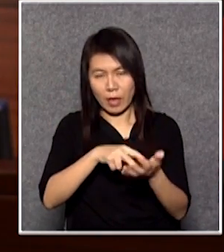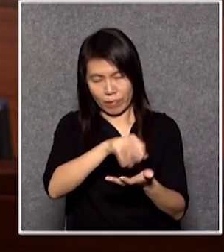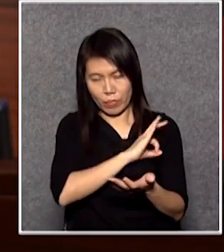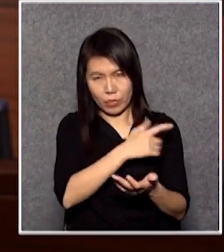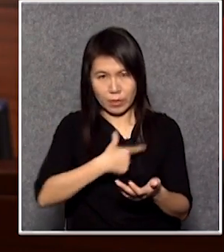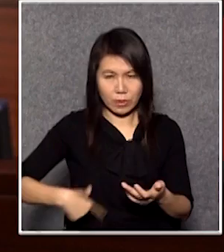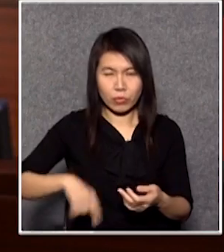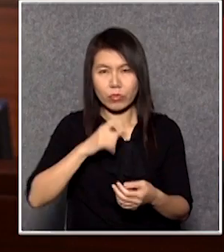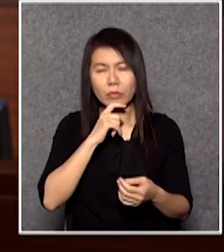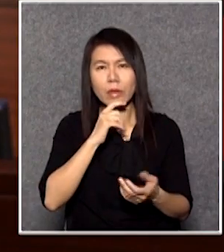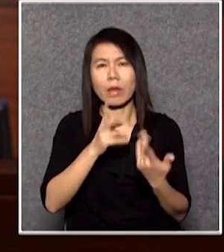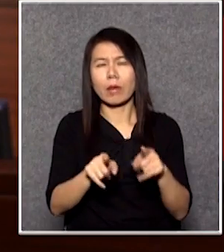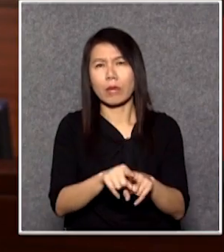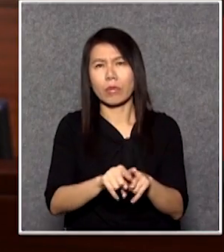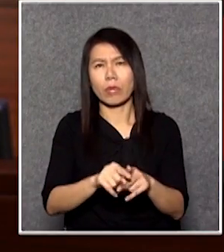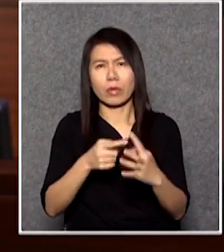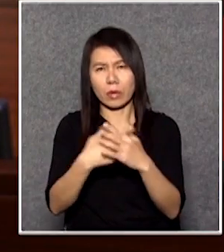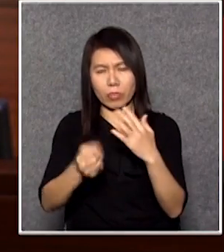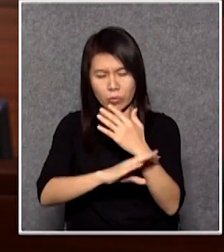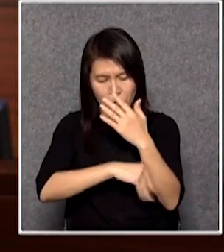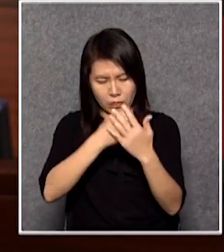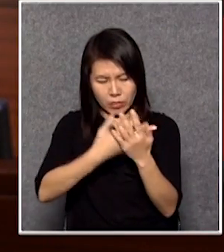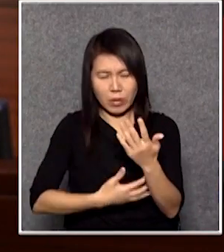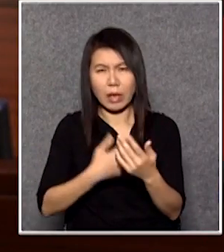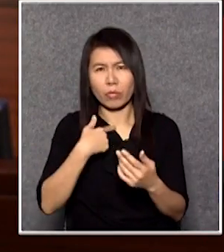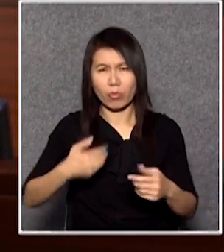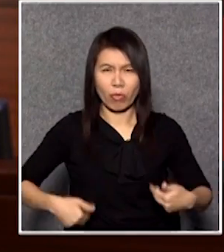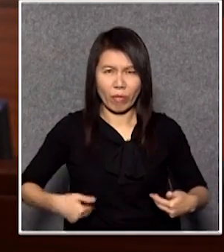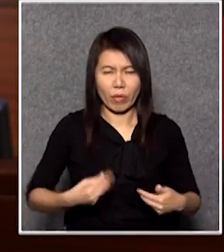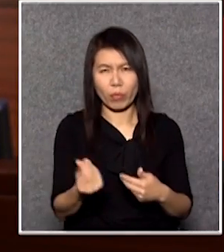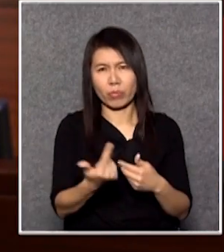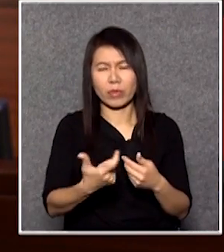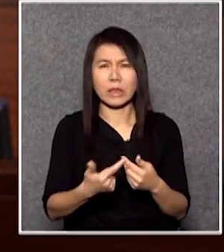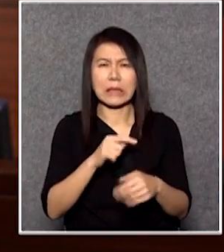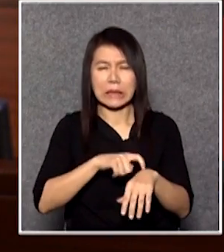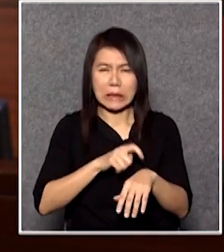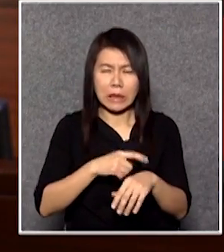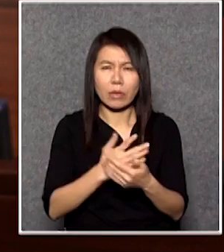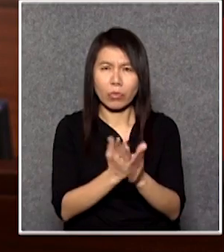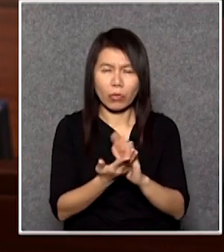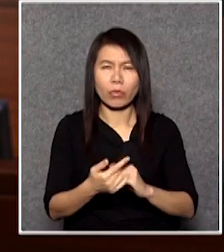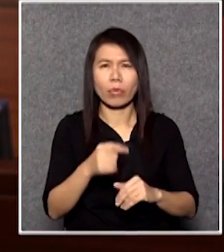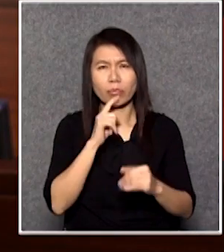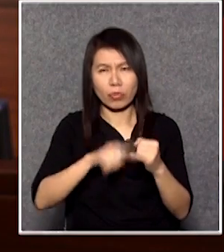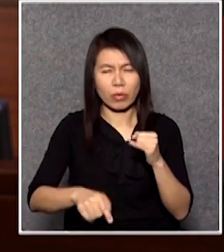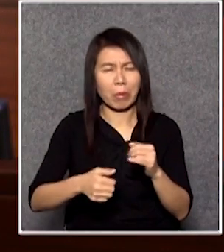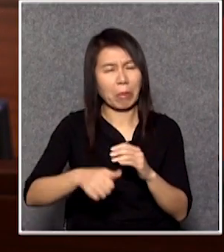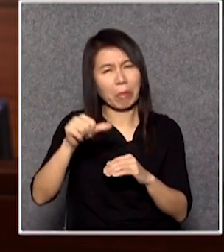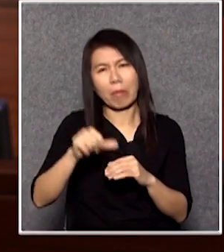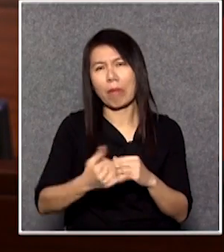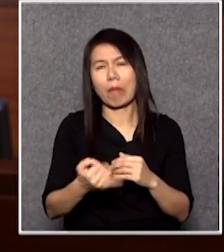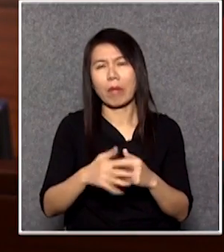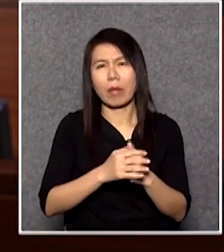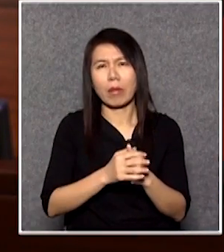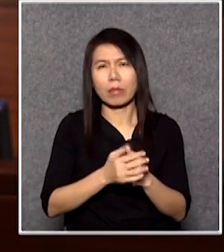調查咧，一定浪費好多人力、物力、財力同埋時間嘅，亦都往往係徒勞無功嘅。咁啊唔代表你唔